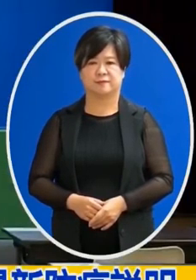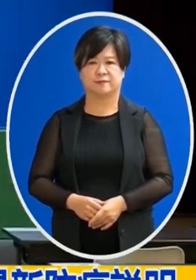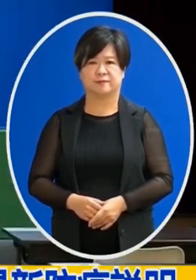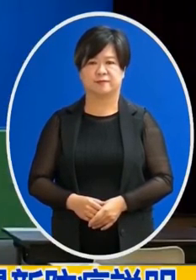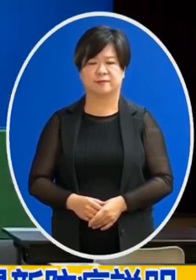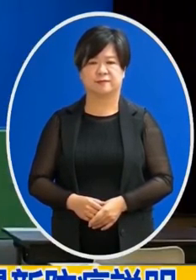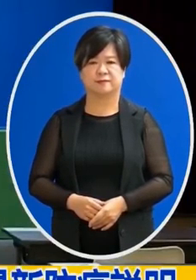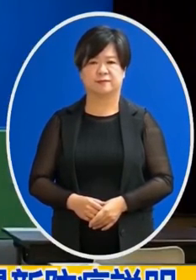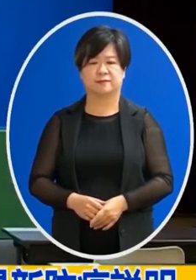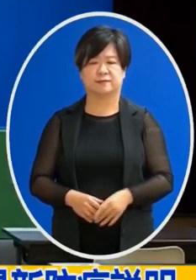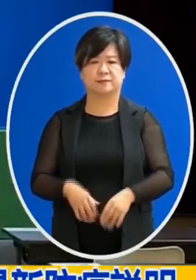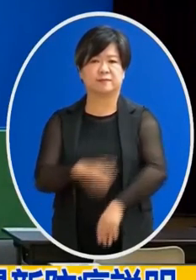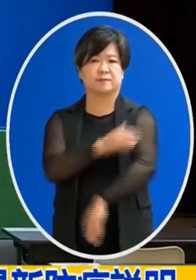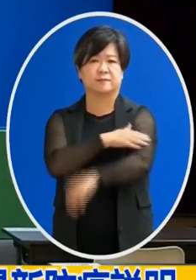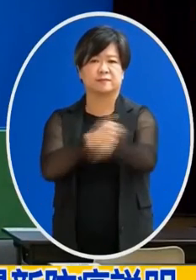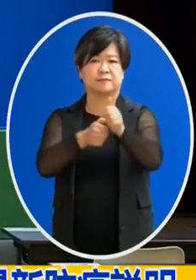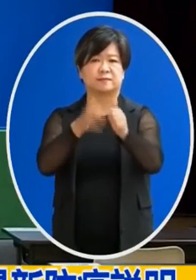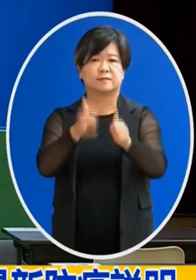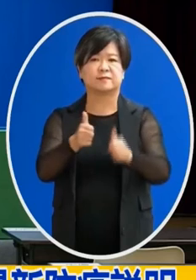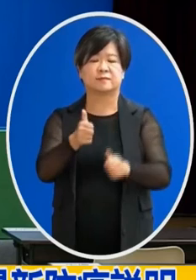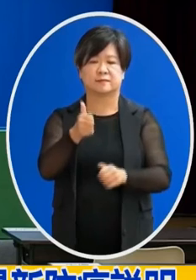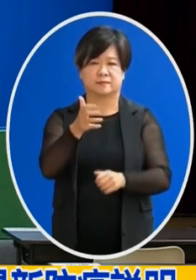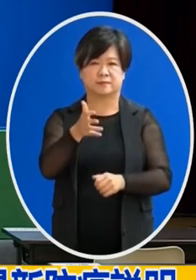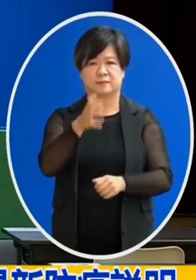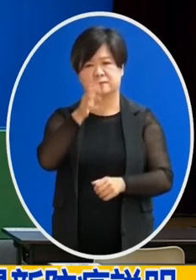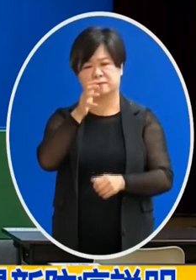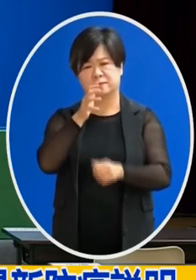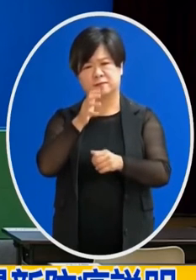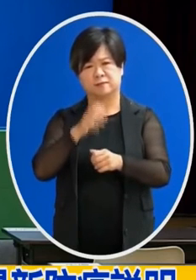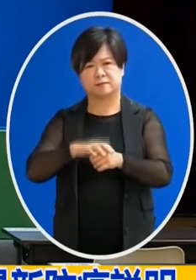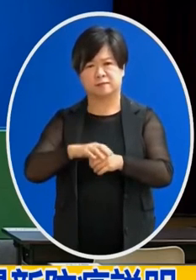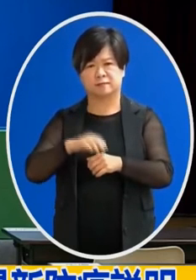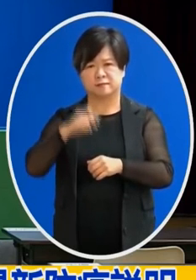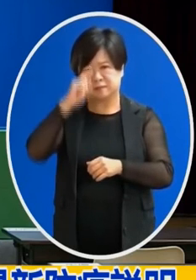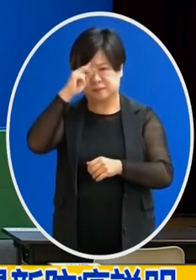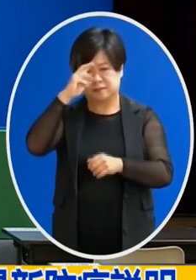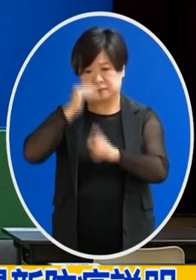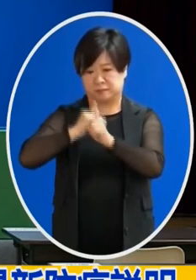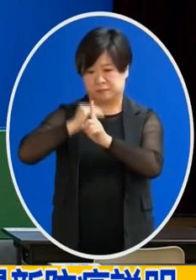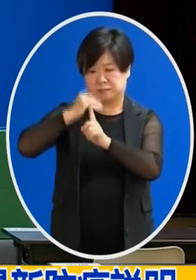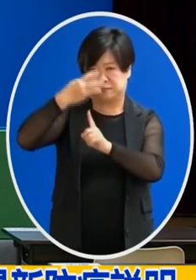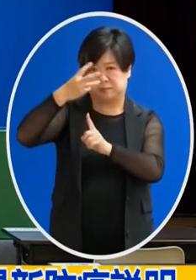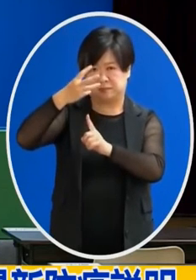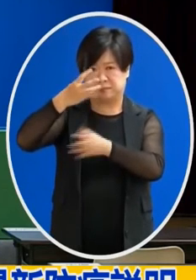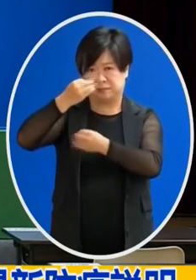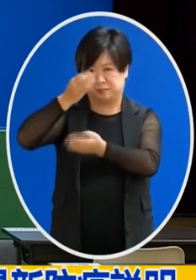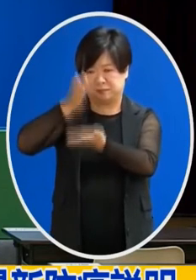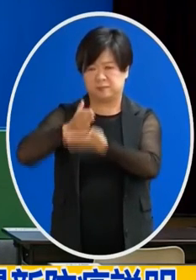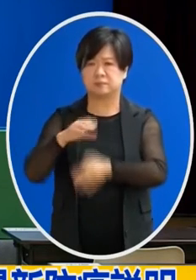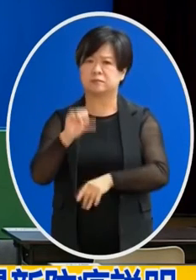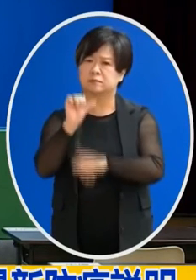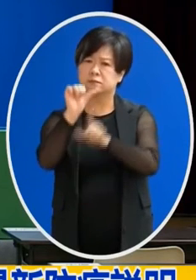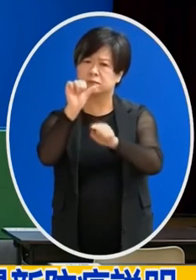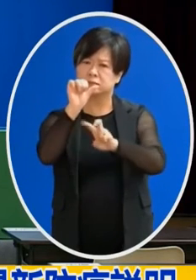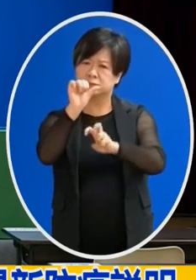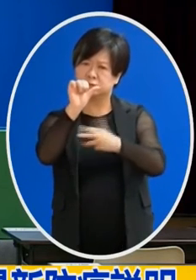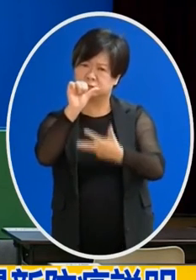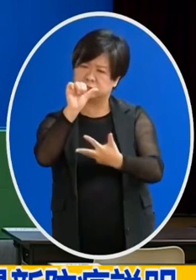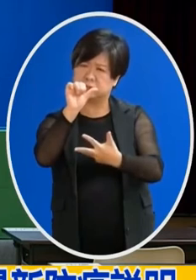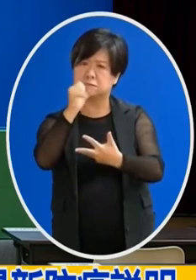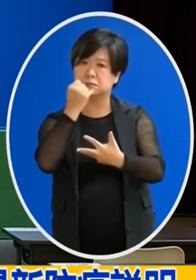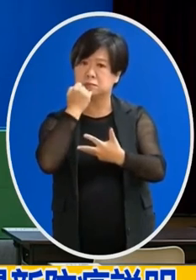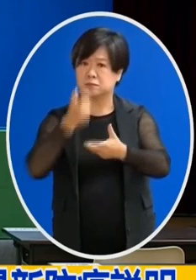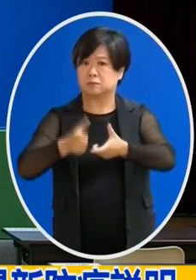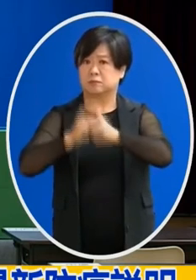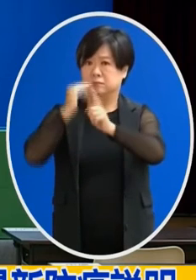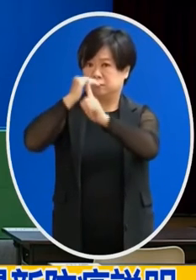副指挥官好，剩下五天那个三级警戒就要到期了，我们有没有希望在5月28号解封？然后第